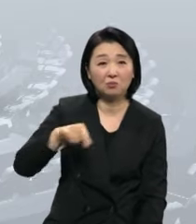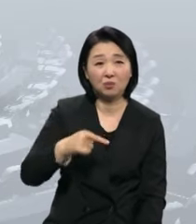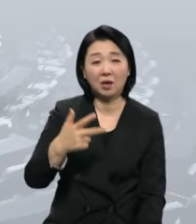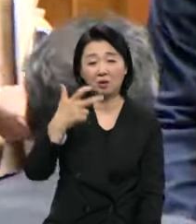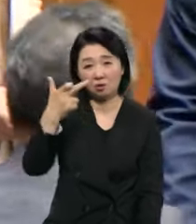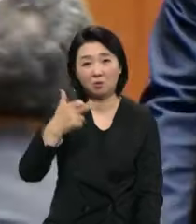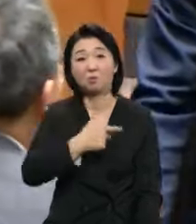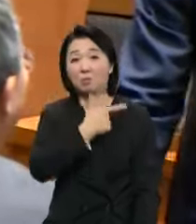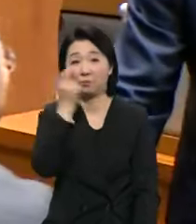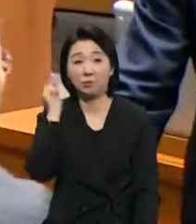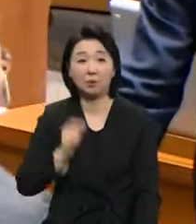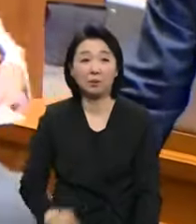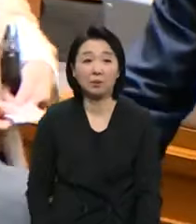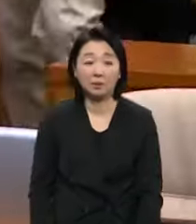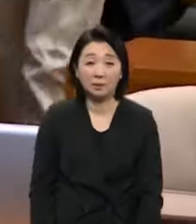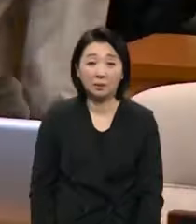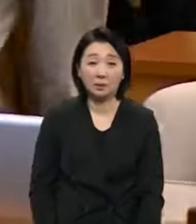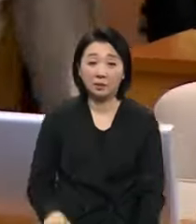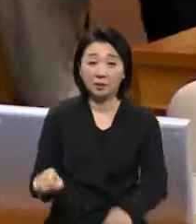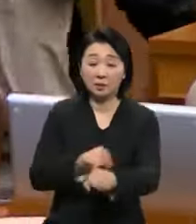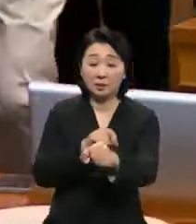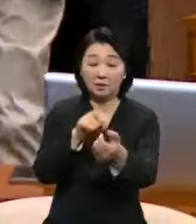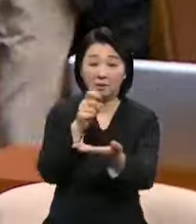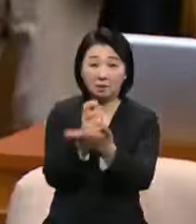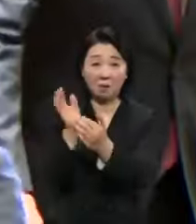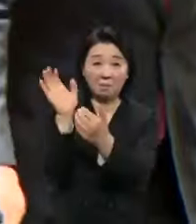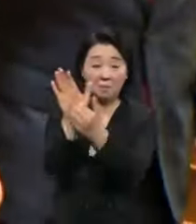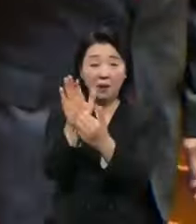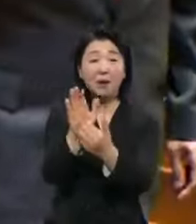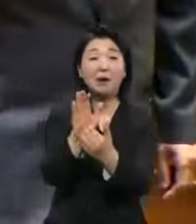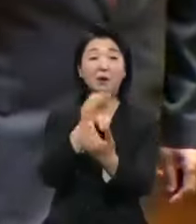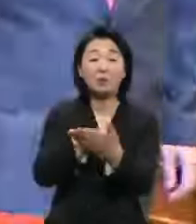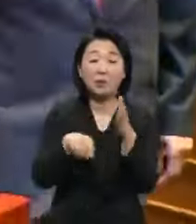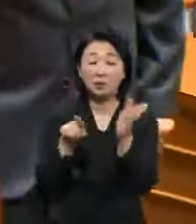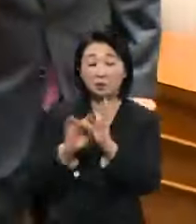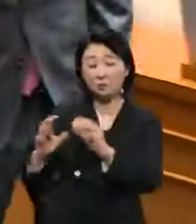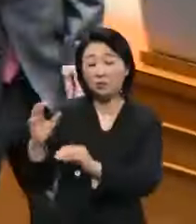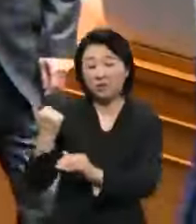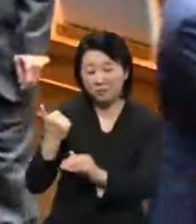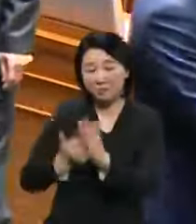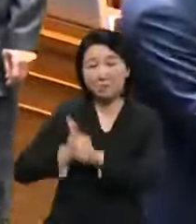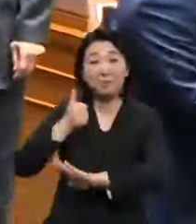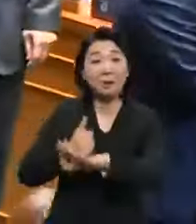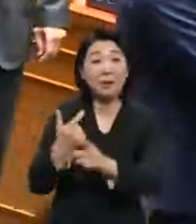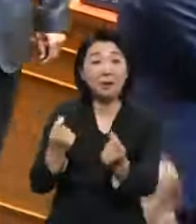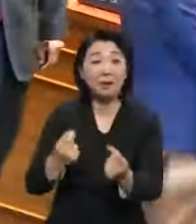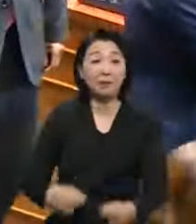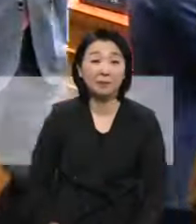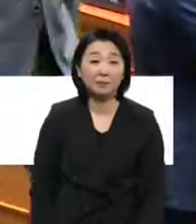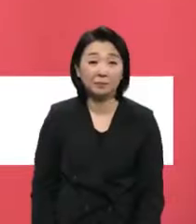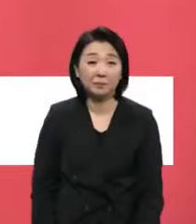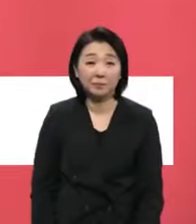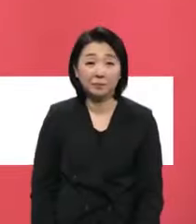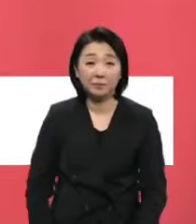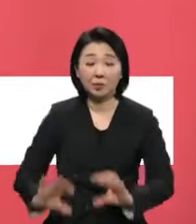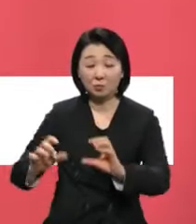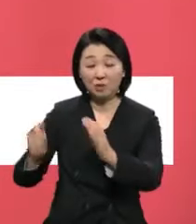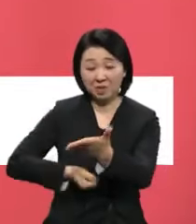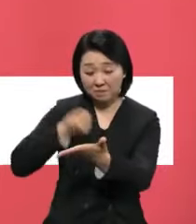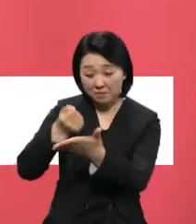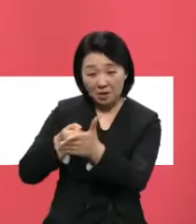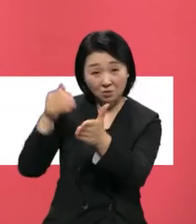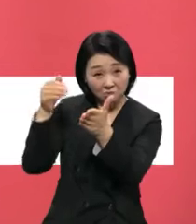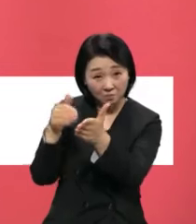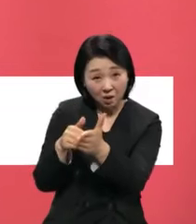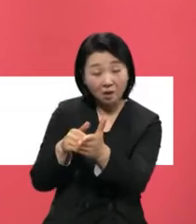겁니다. 특검을 막으려는 국민의힘의 표 단속이 성공한 모양새입니다. 당론으로 정했던